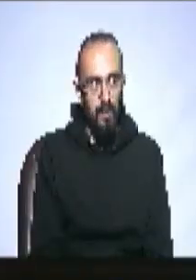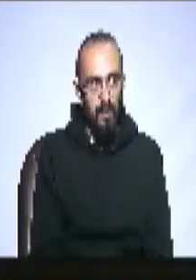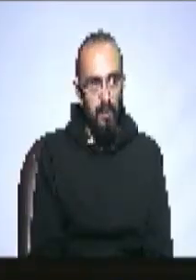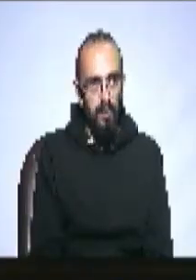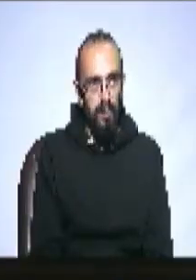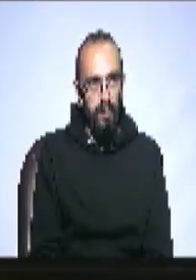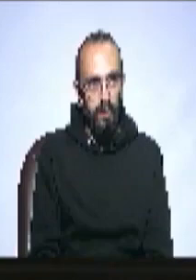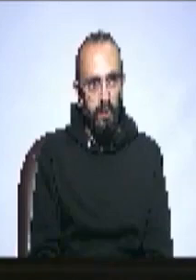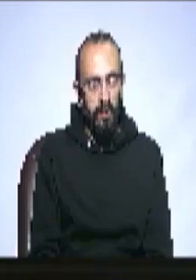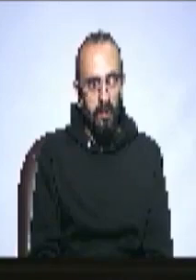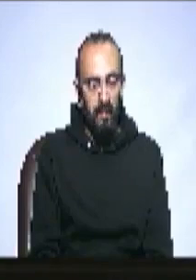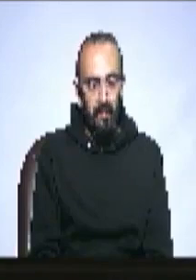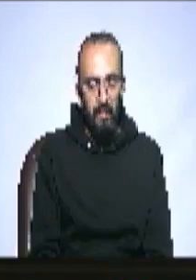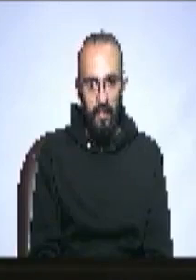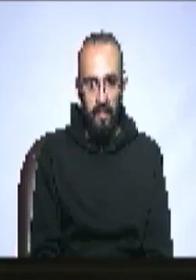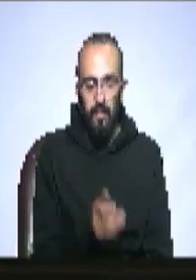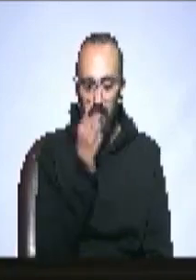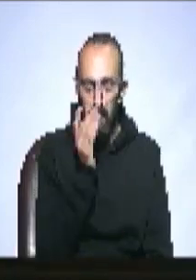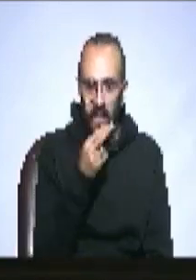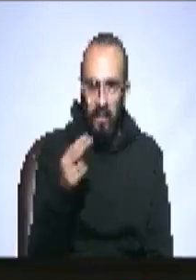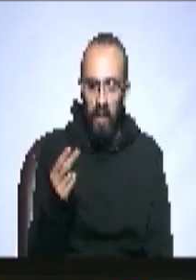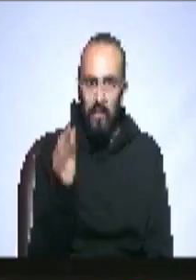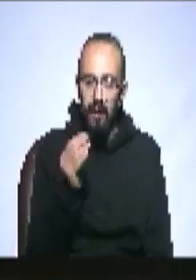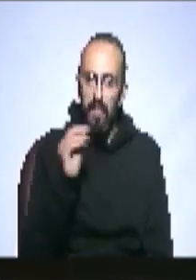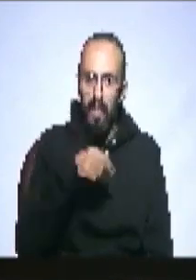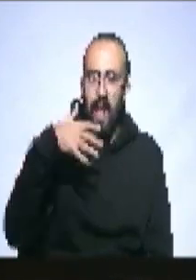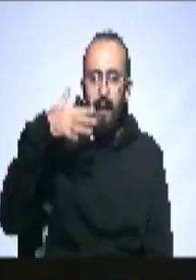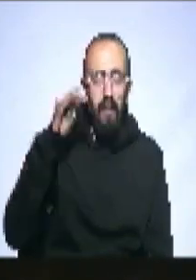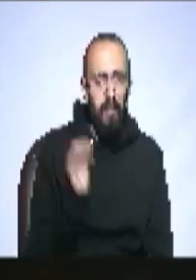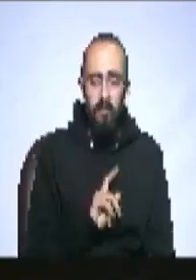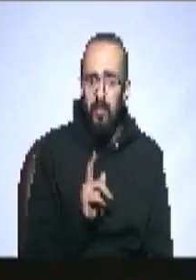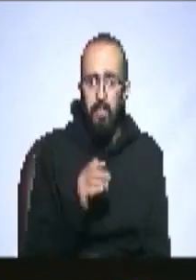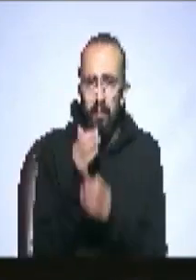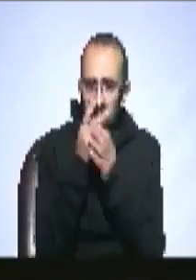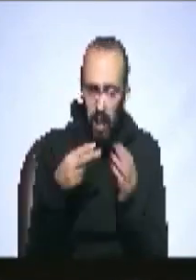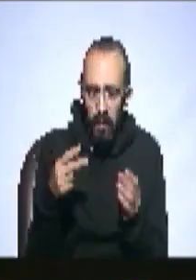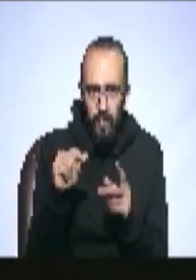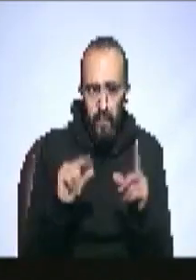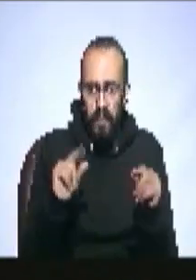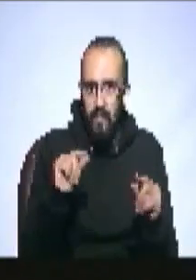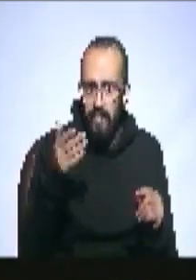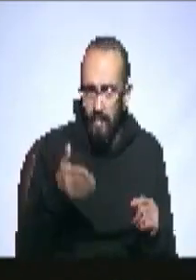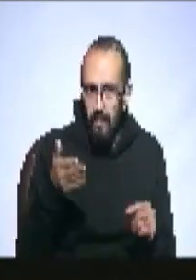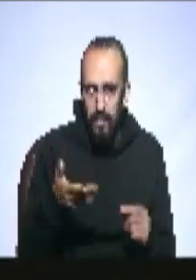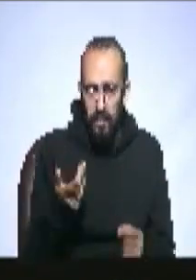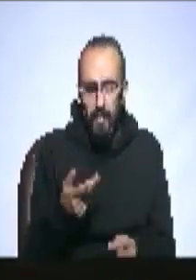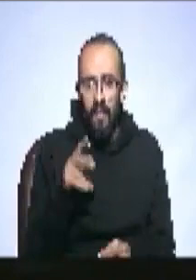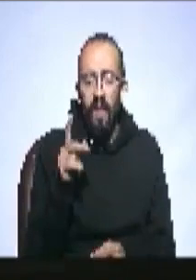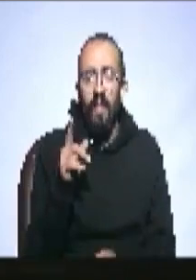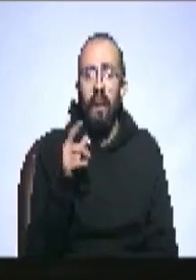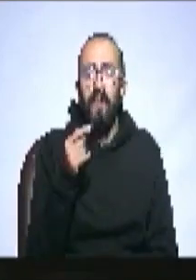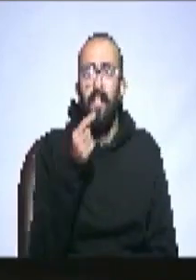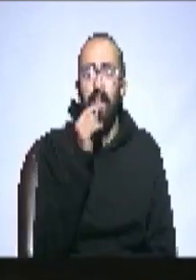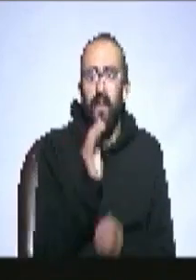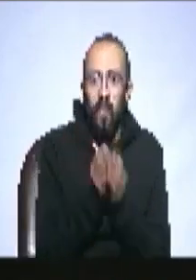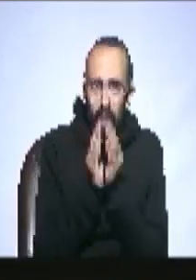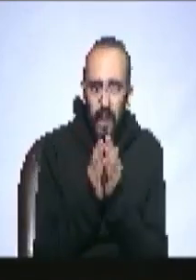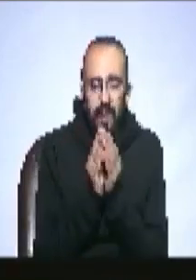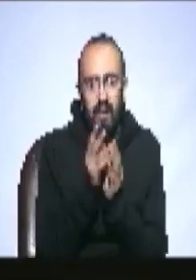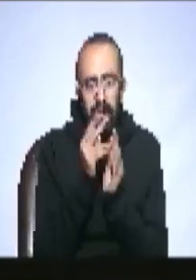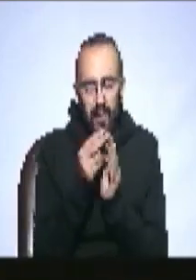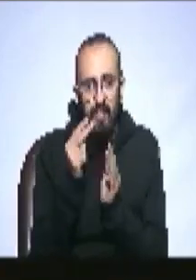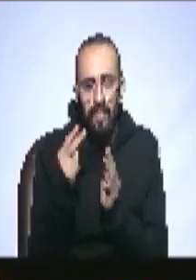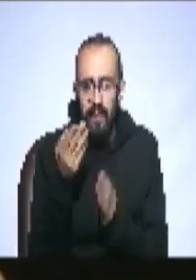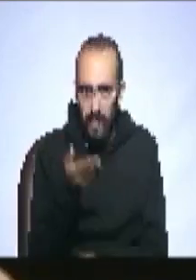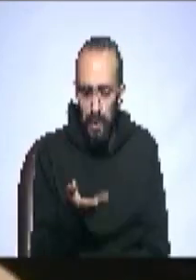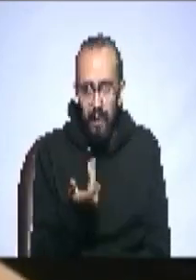مش معنى ان احنا بنقول مكسرات لازم نحط مكسرات غالية، يعني في حاجات اقدر ان انا اخد نفس الفايدة بحاجات تكون سعرها